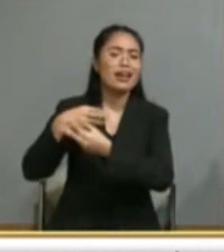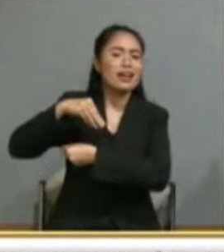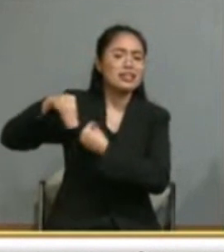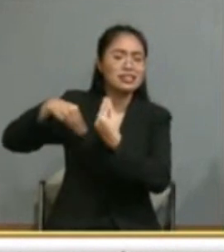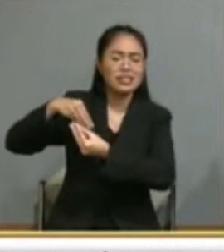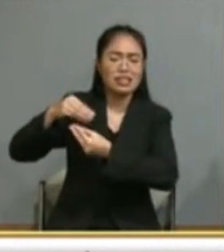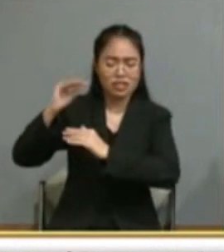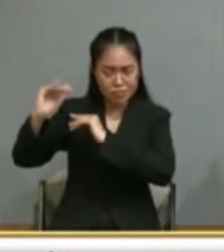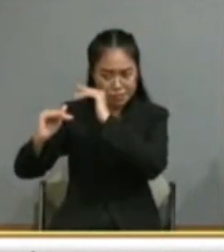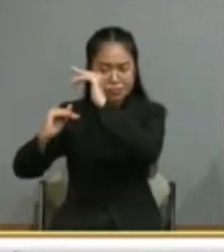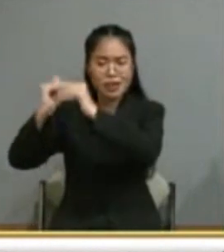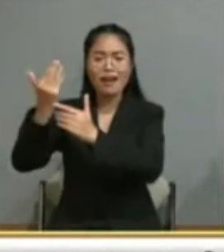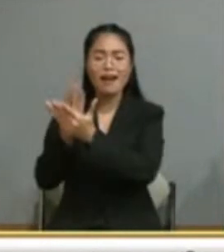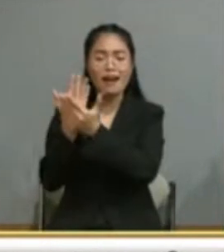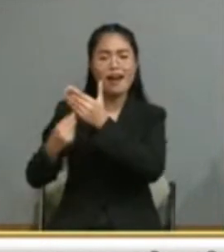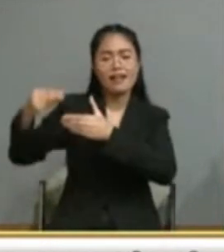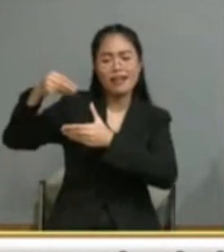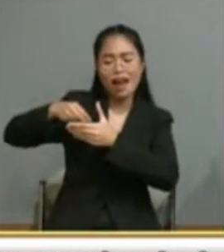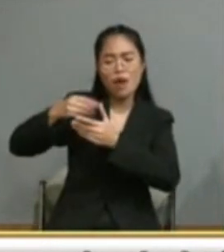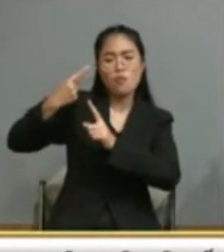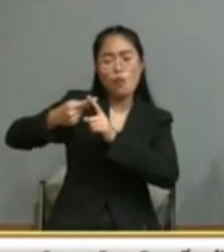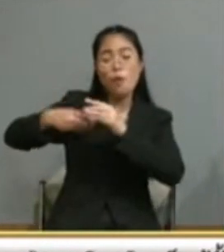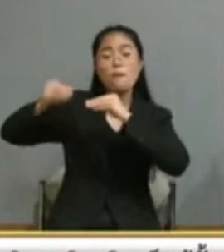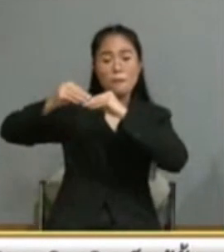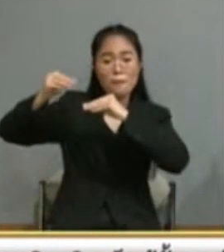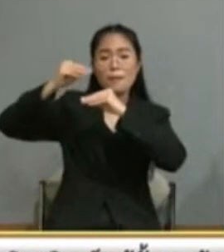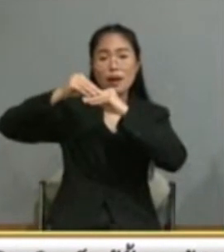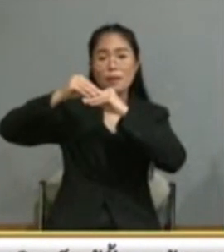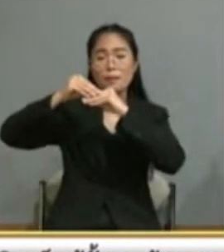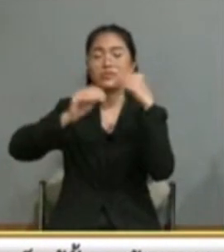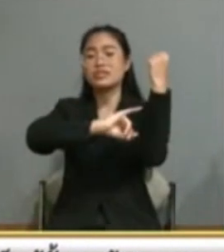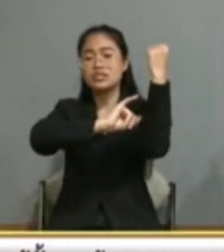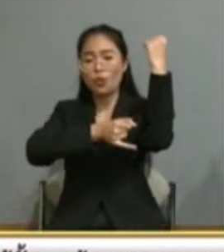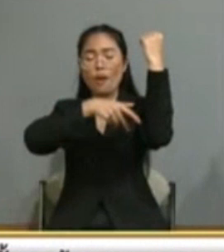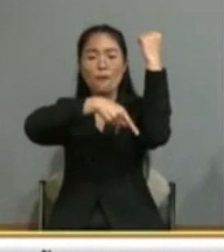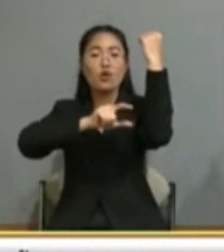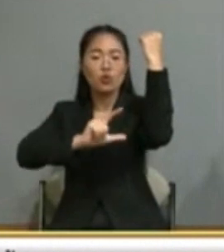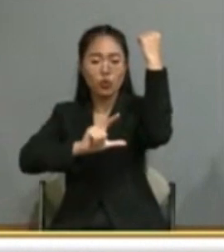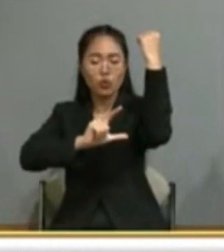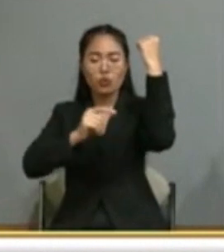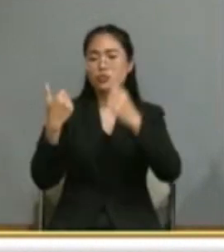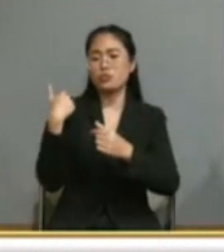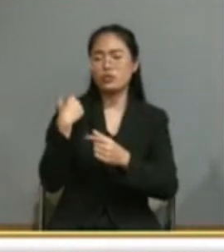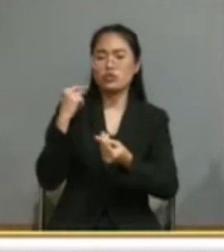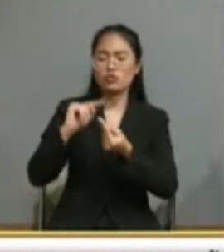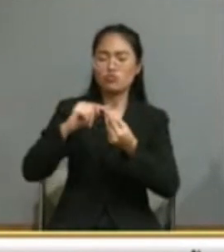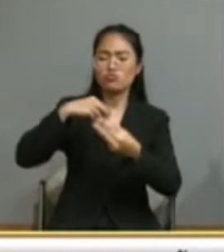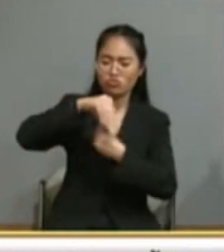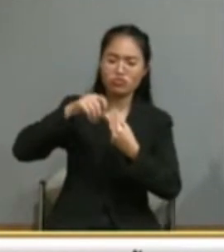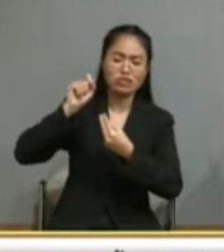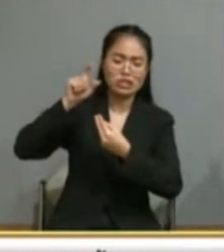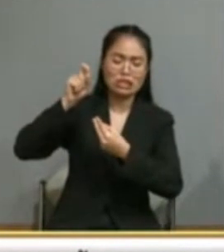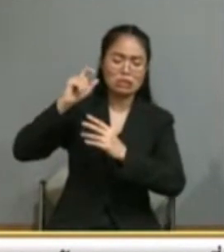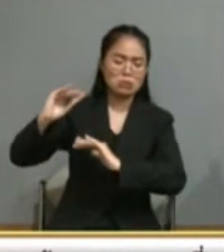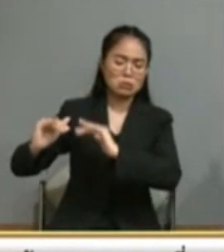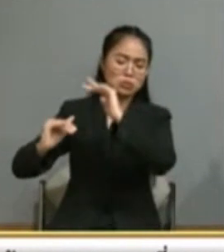จัหวดพธรุงจะเพิมมากขึ้นค่ะกลบมาดูค่ะจัหวดพธรุเป็นจัหวดที่มีการขยายตัวทางด้านเศรษฐกิและท่